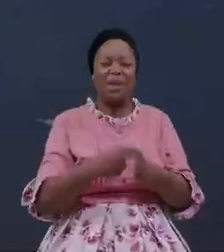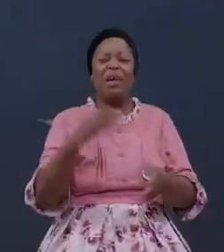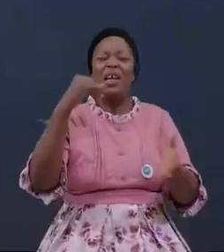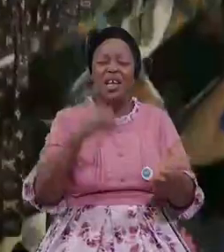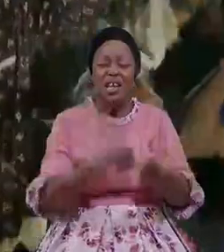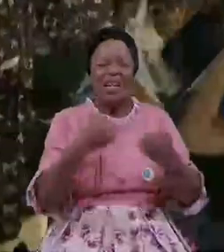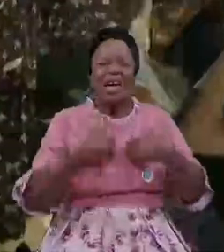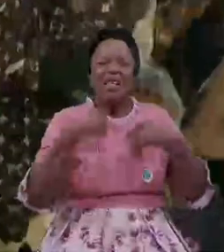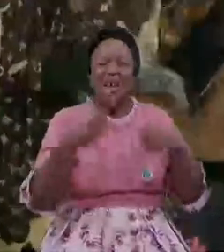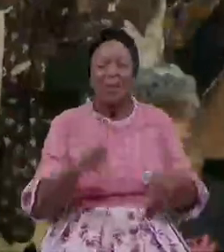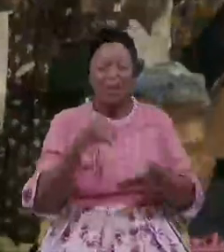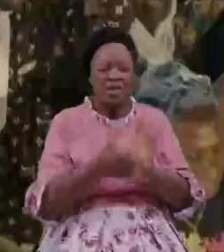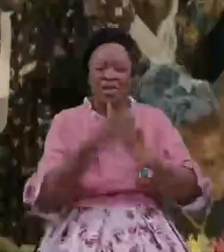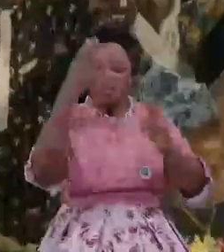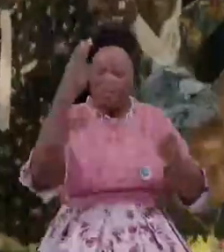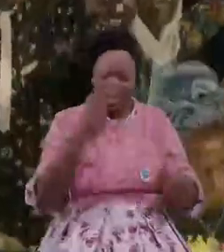c'est